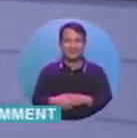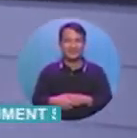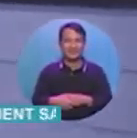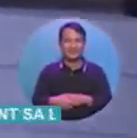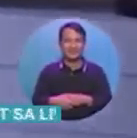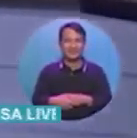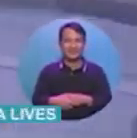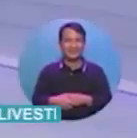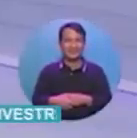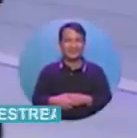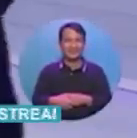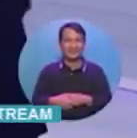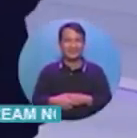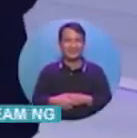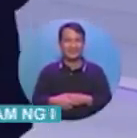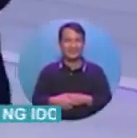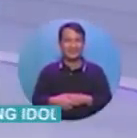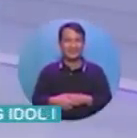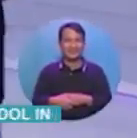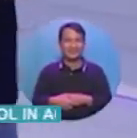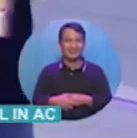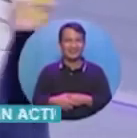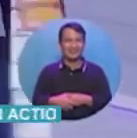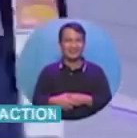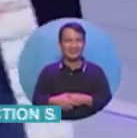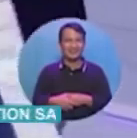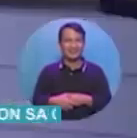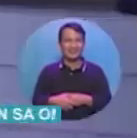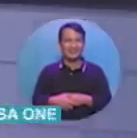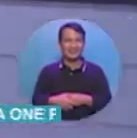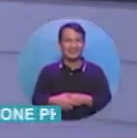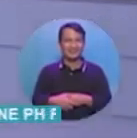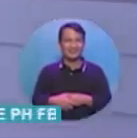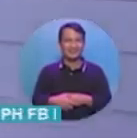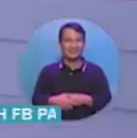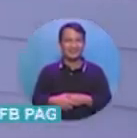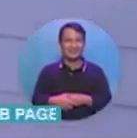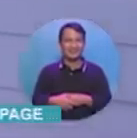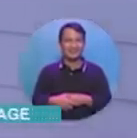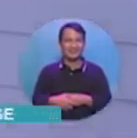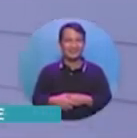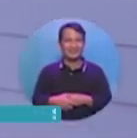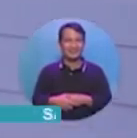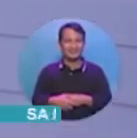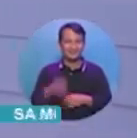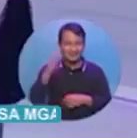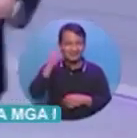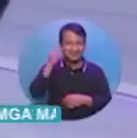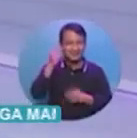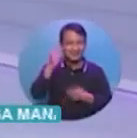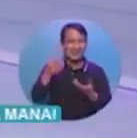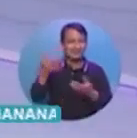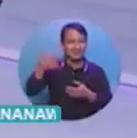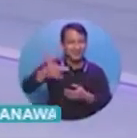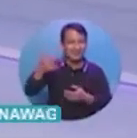bakit ako nandito. Oh. Hanggat merong naaapi, andito si Rapi Tulpo.